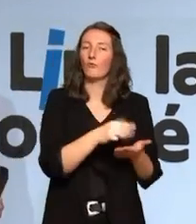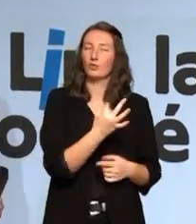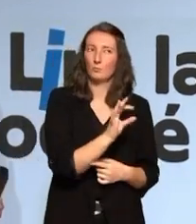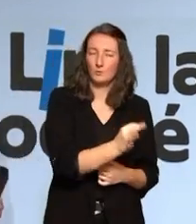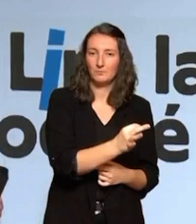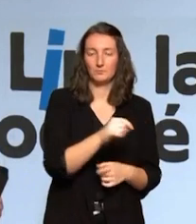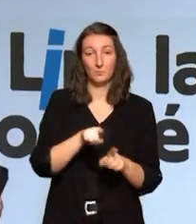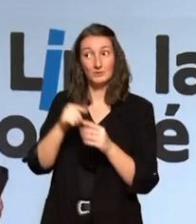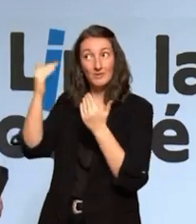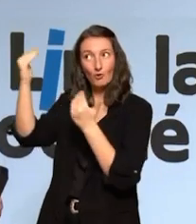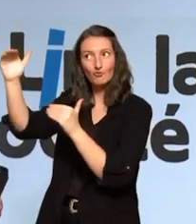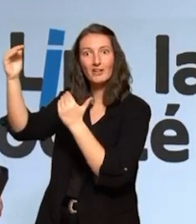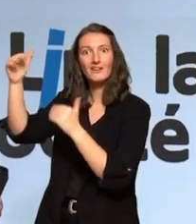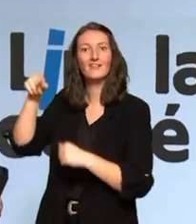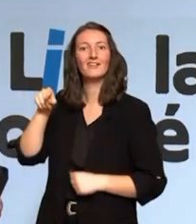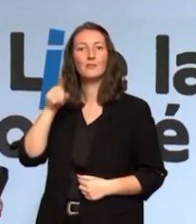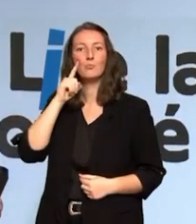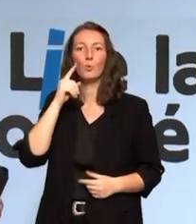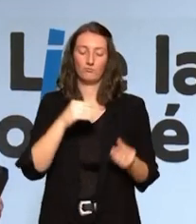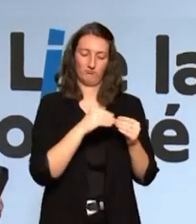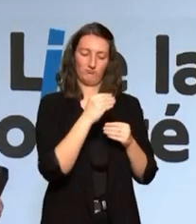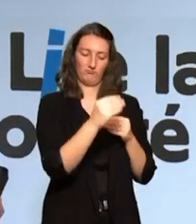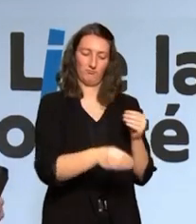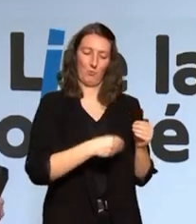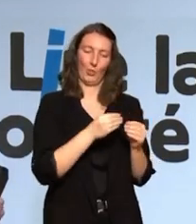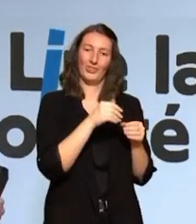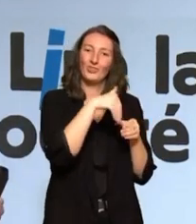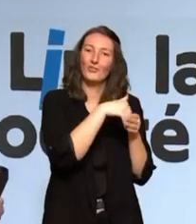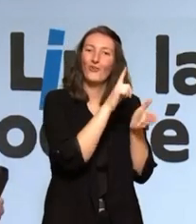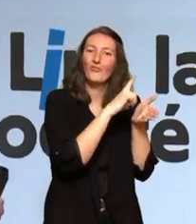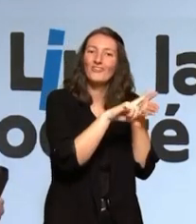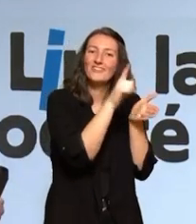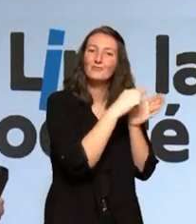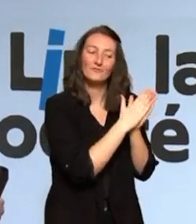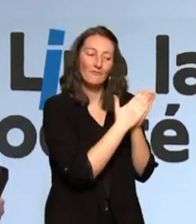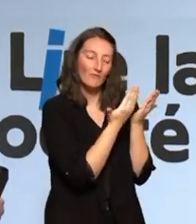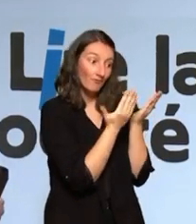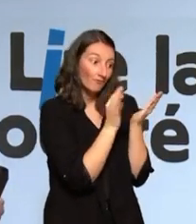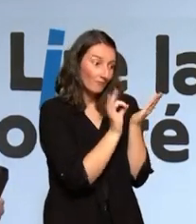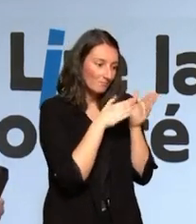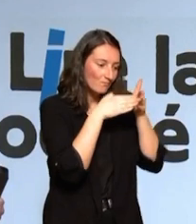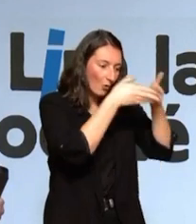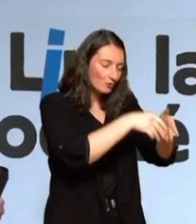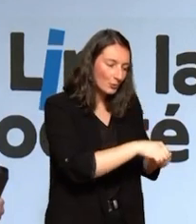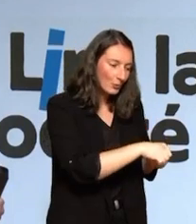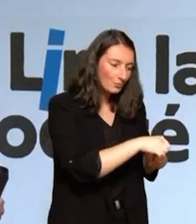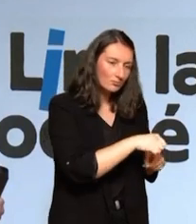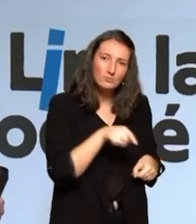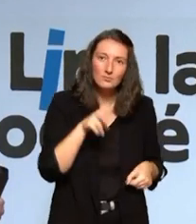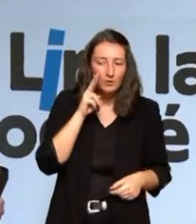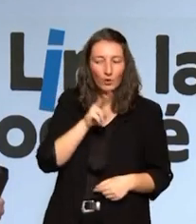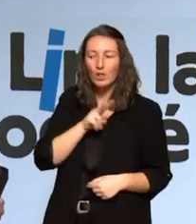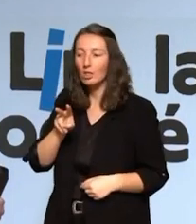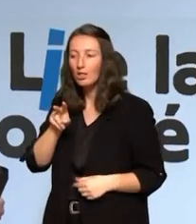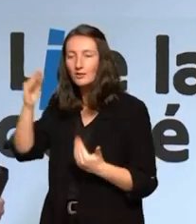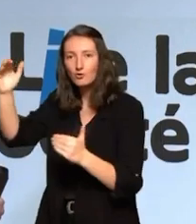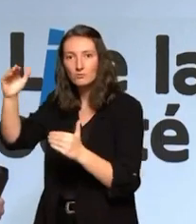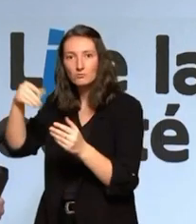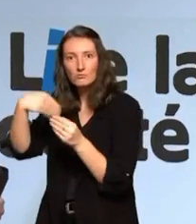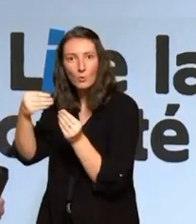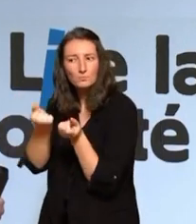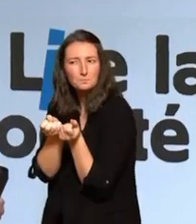un monde, la littérature étrangère, elle, vous ouvre de multiples mondes, des mondes infinis. C'est même pour